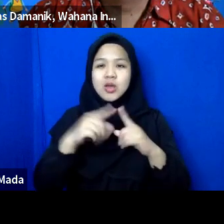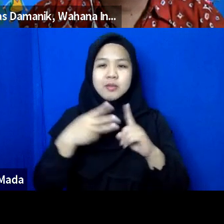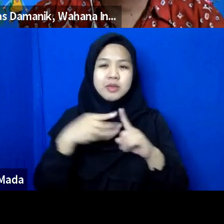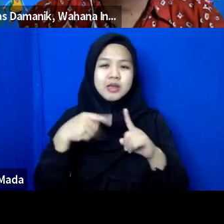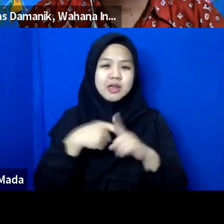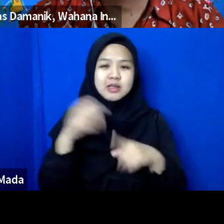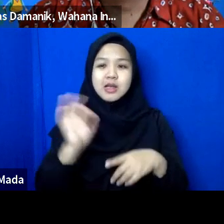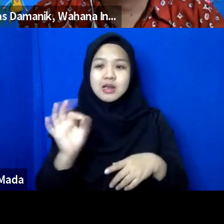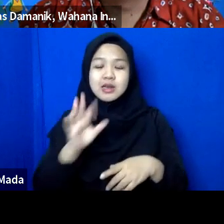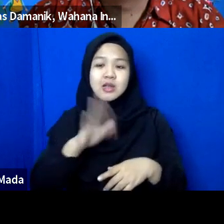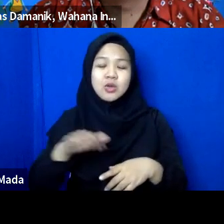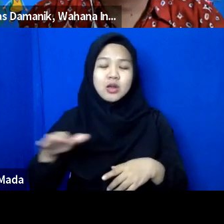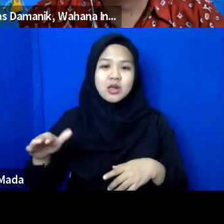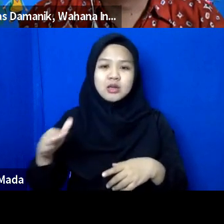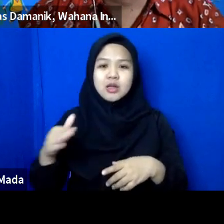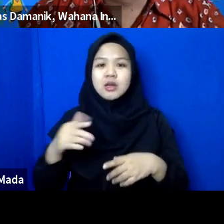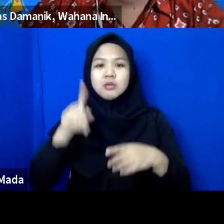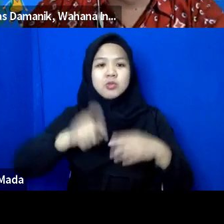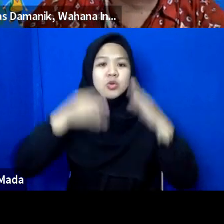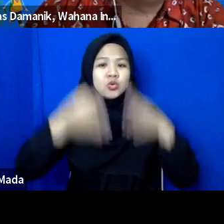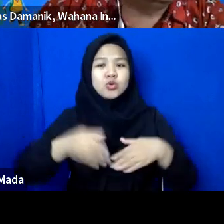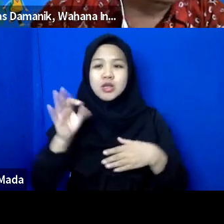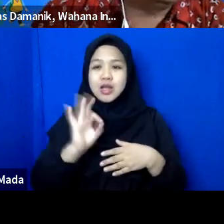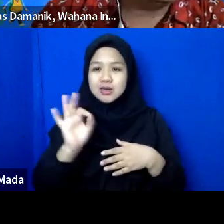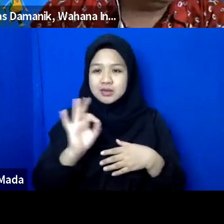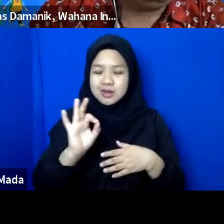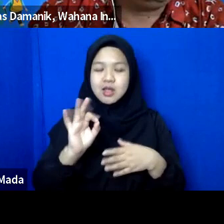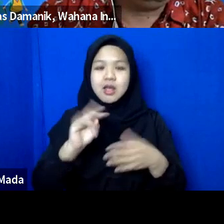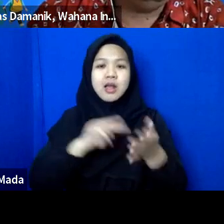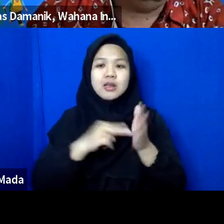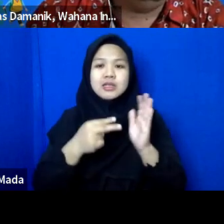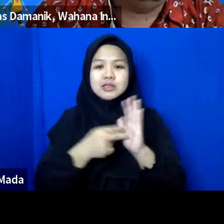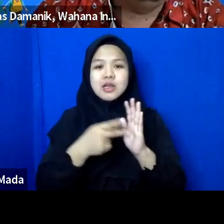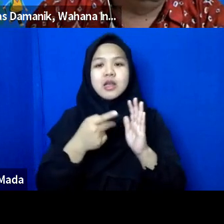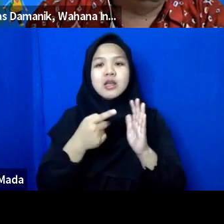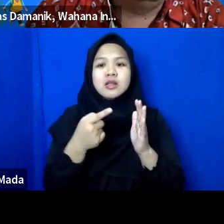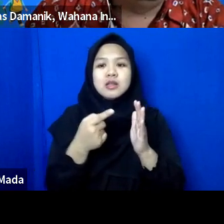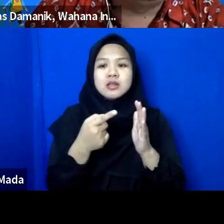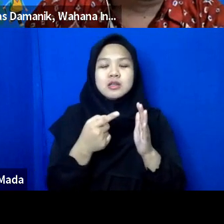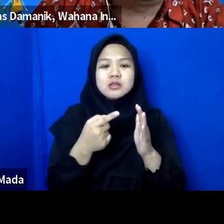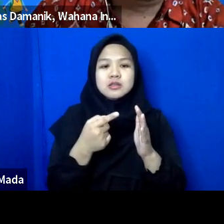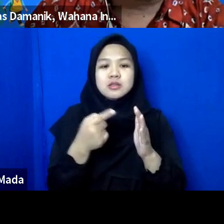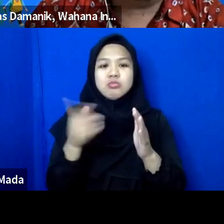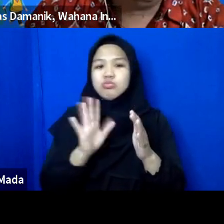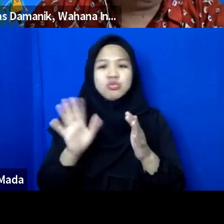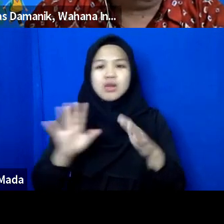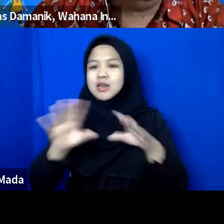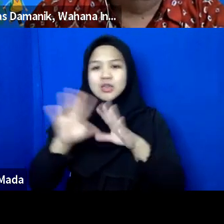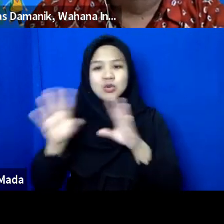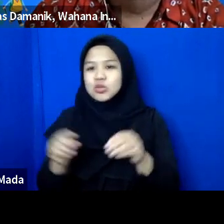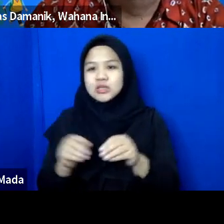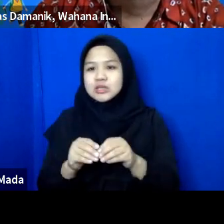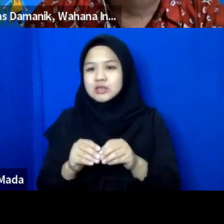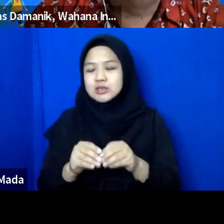tidak ada anak-anak yang ke berkebutuhan khusus maka gugurlah disebut inklusi lah ini